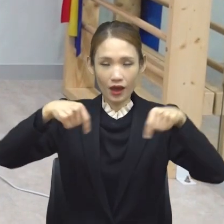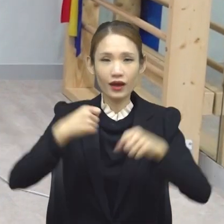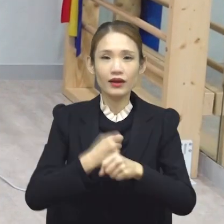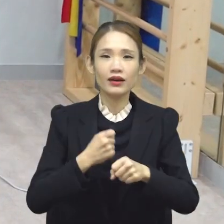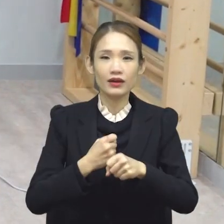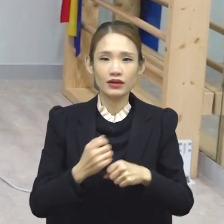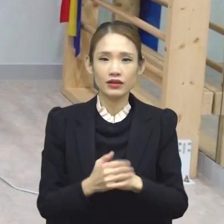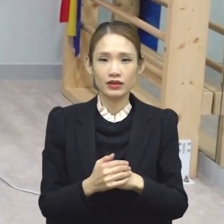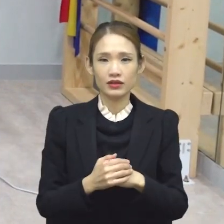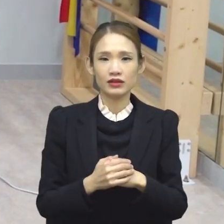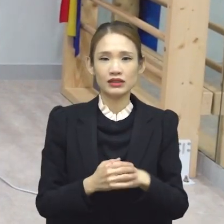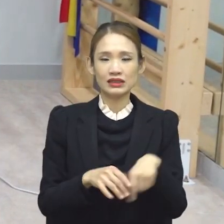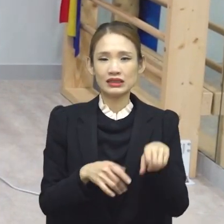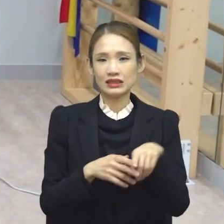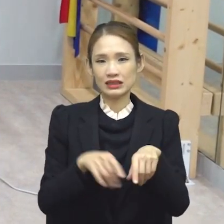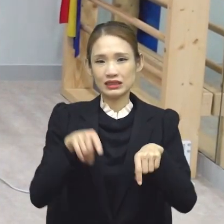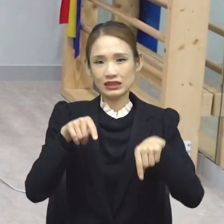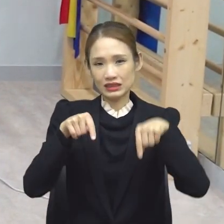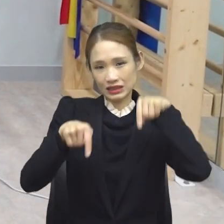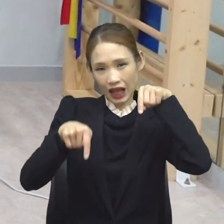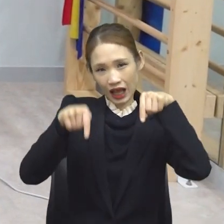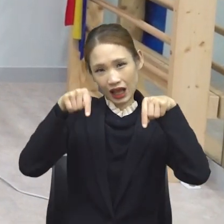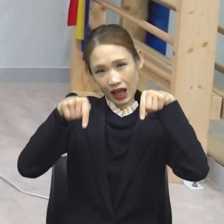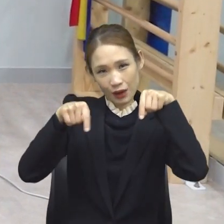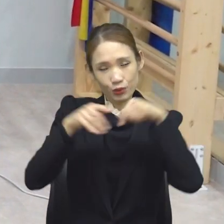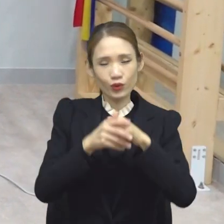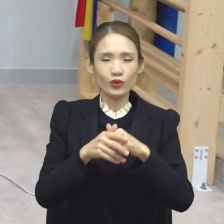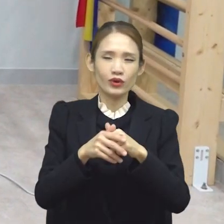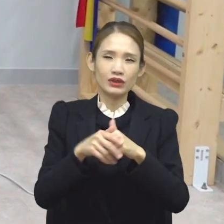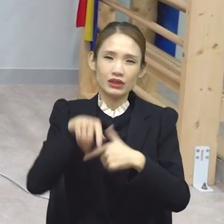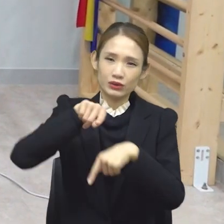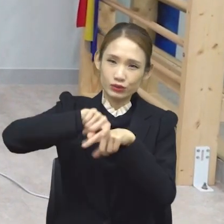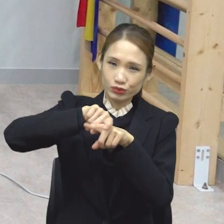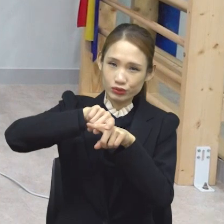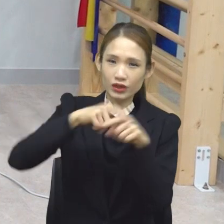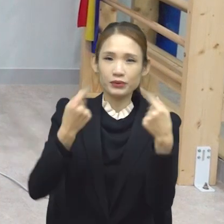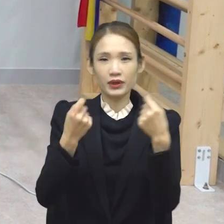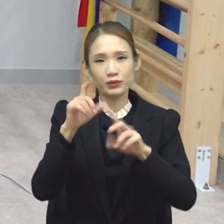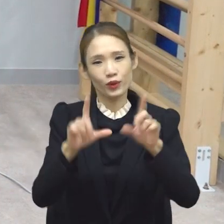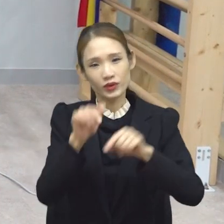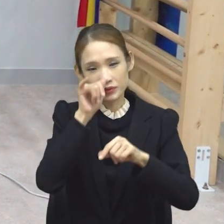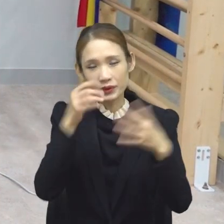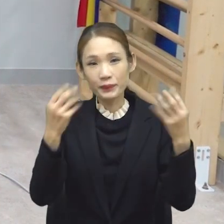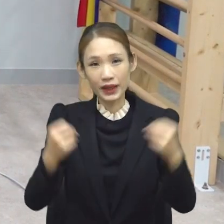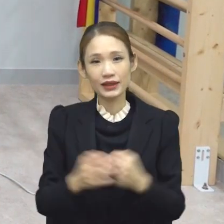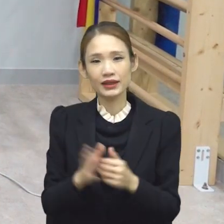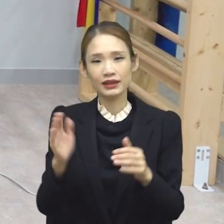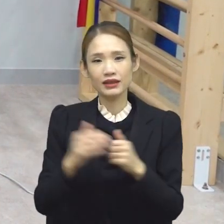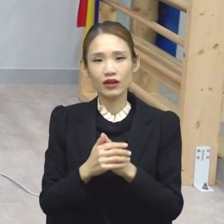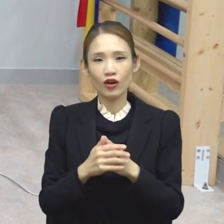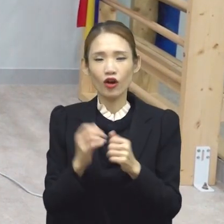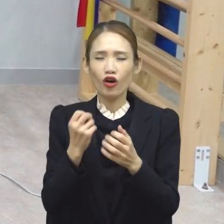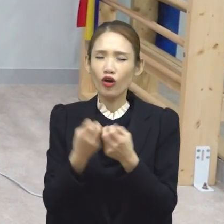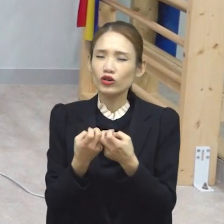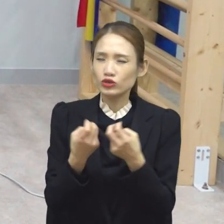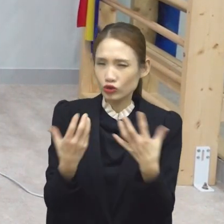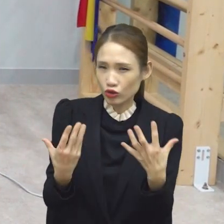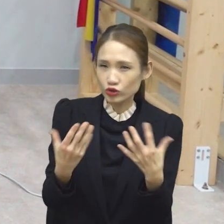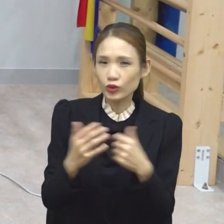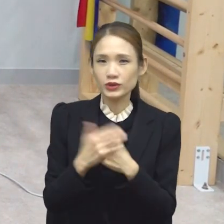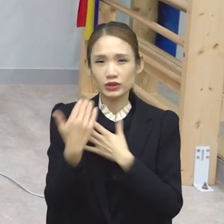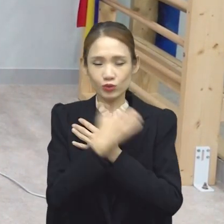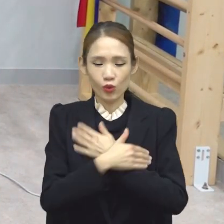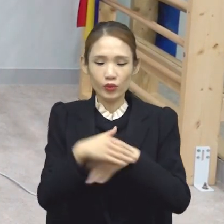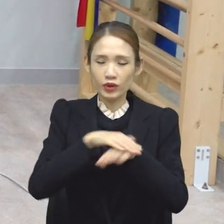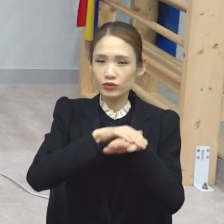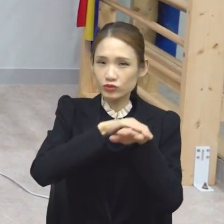틀어지시는 분들도 짝다리를 하거나 이제 기대고 있는 경우들이 많거든요. 네. 근데 홍윤 씨는 어쩔 수 없이 한쪽으로 치우치거나